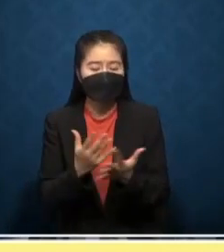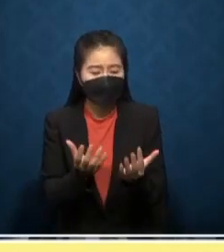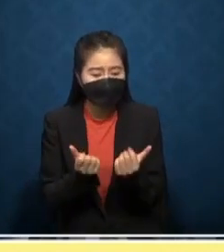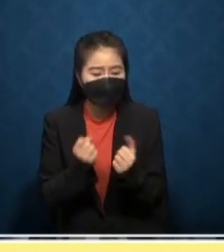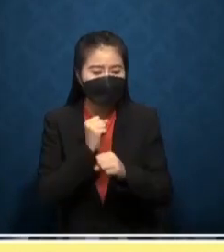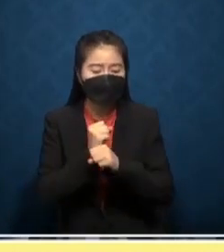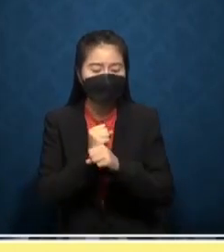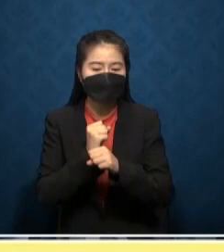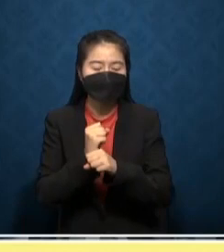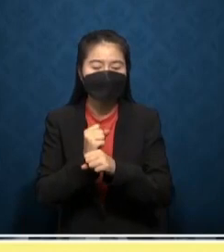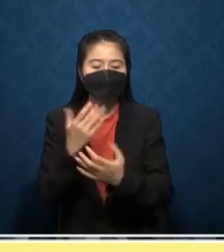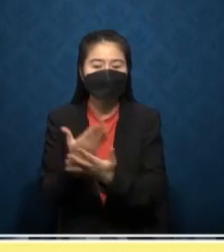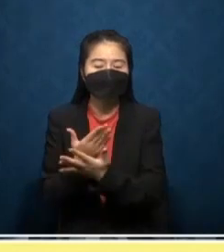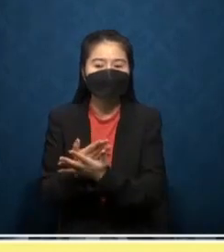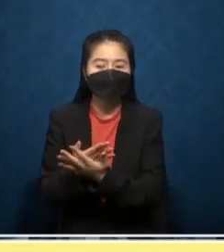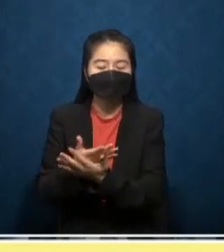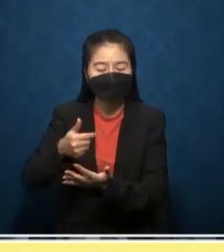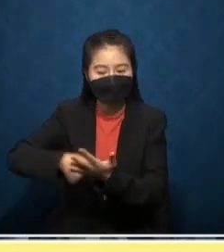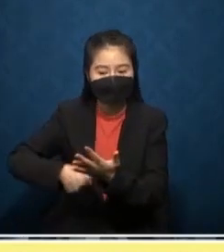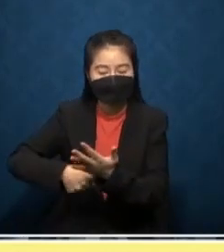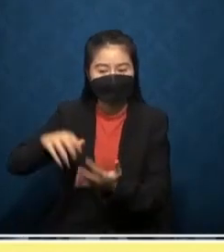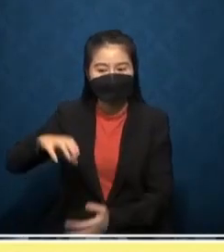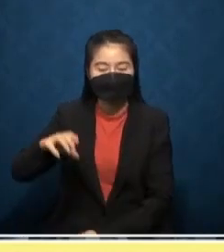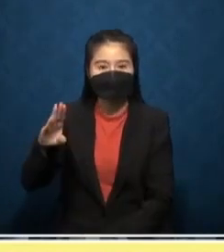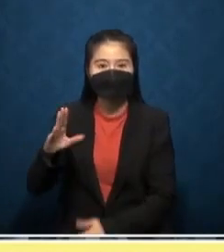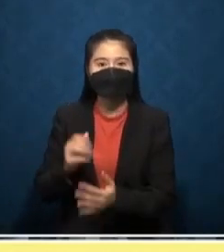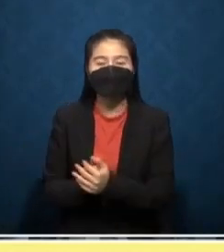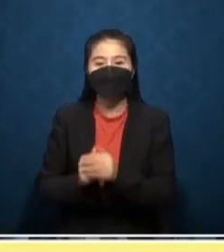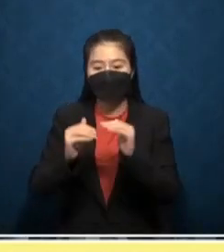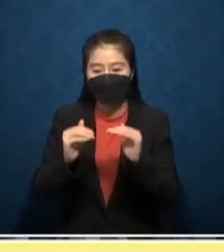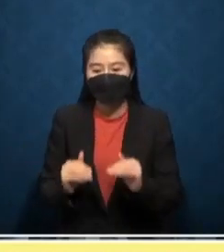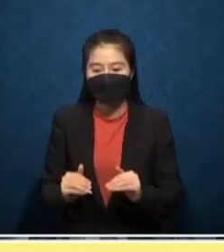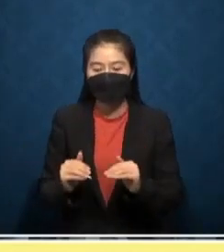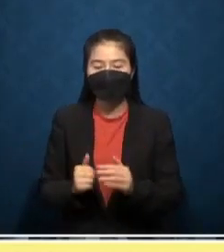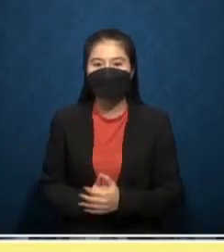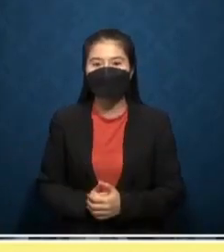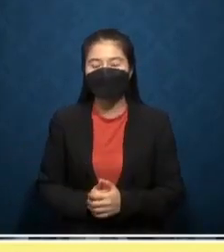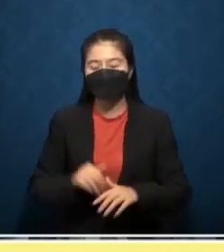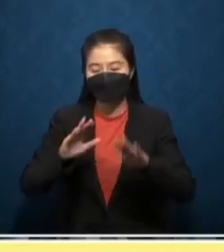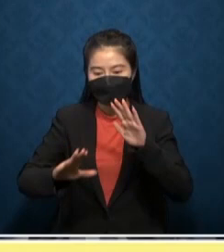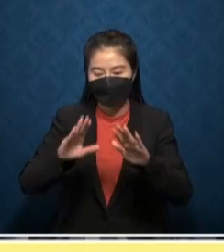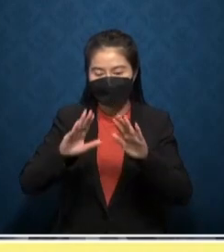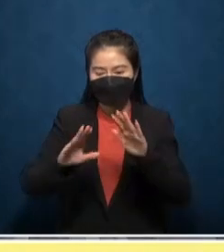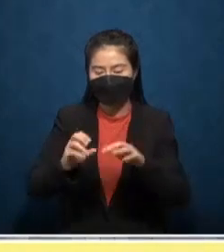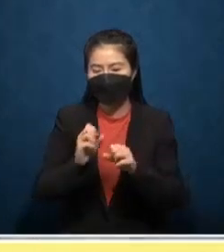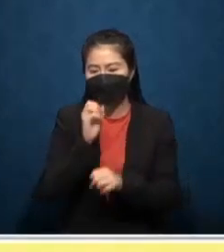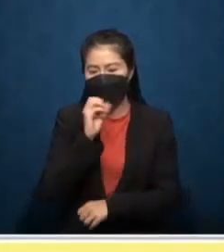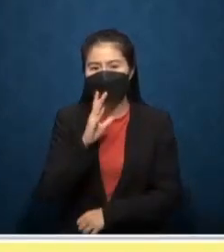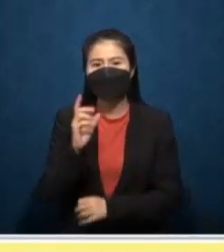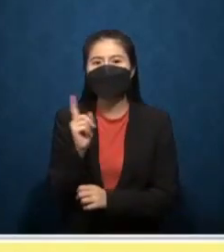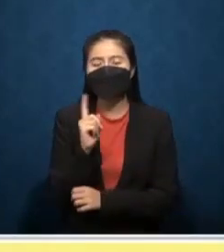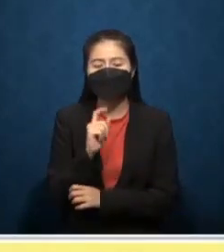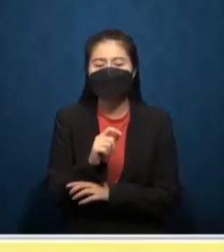เรืจำมาก็บอกเหมืว่าเสือมัถูกขังโงอยู่เวลาจะปลอยเข้าป่านิไปไหนไม่ถูกหครั